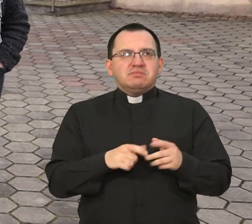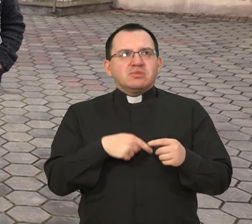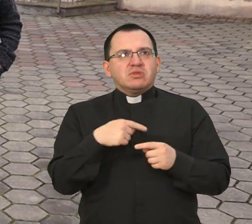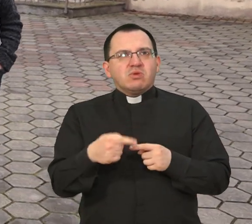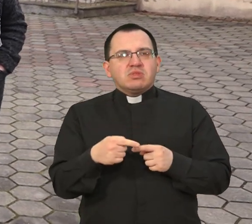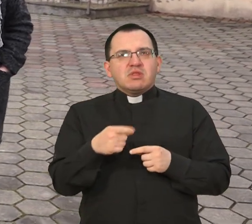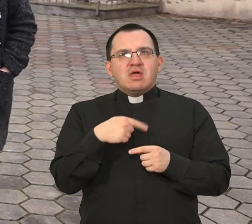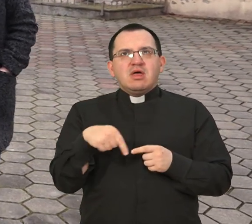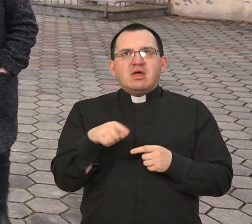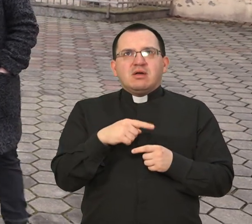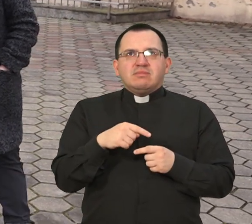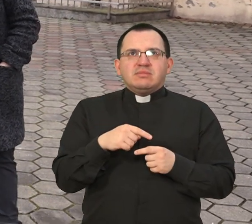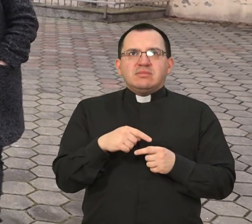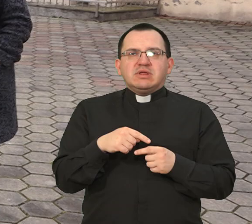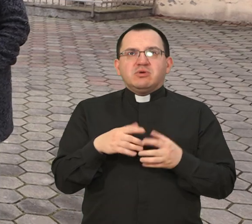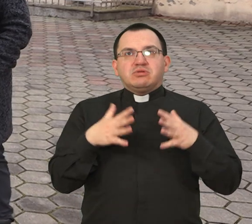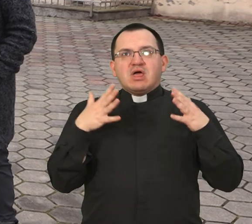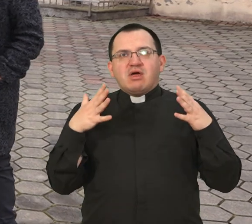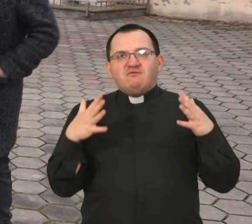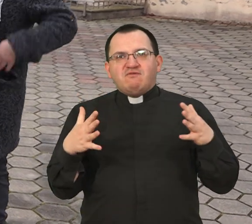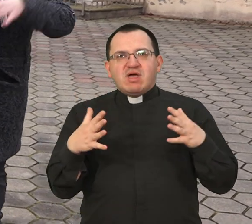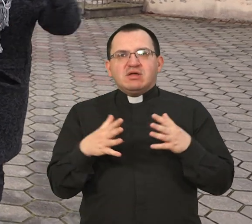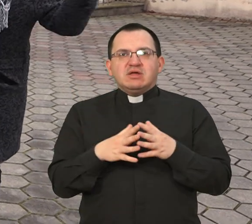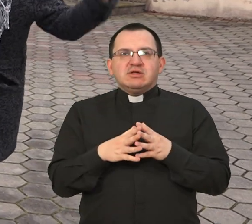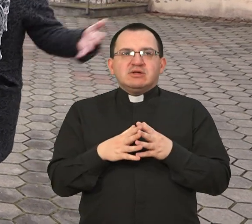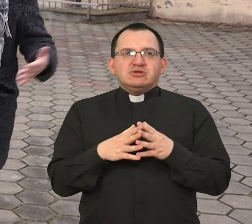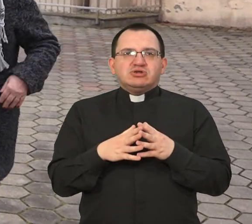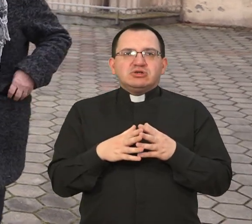bili od ovih većih, od